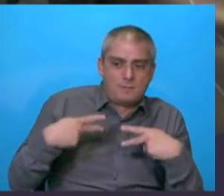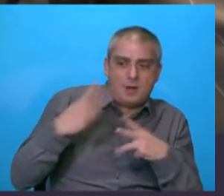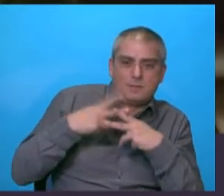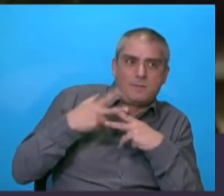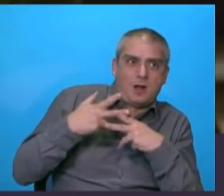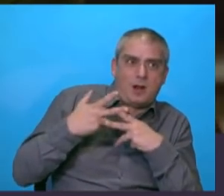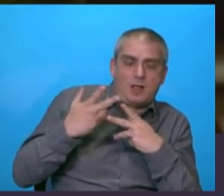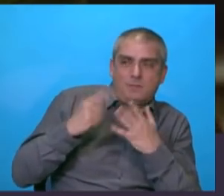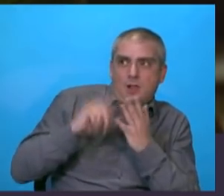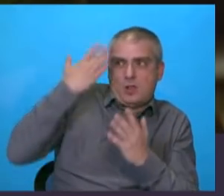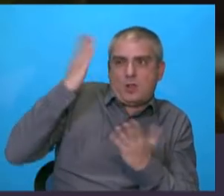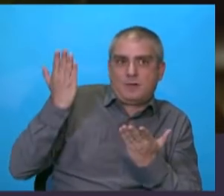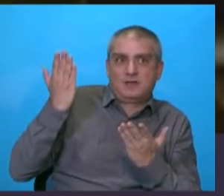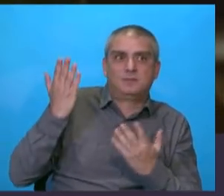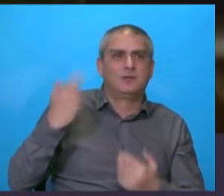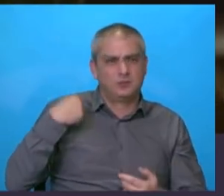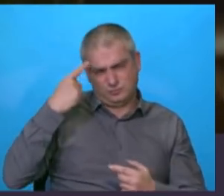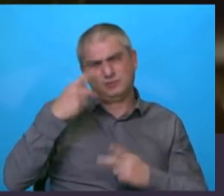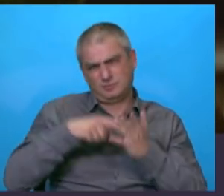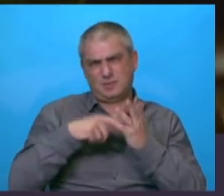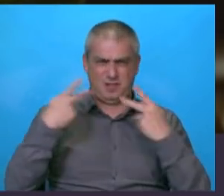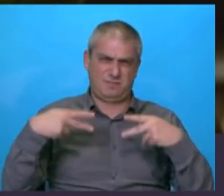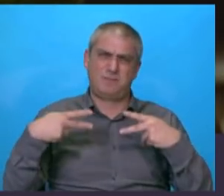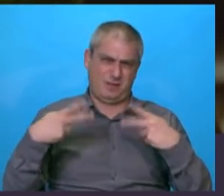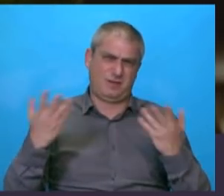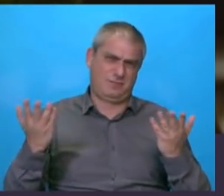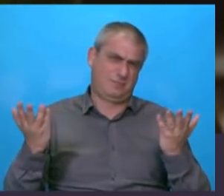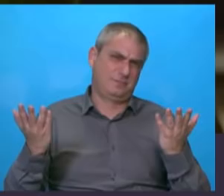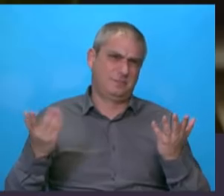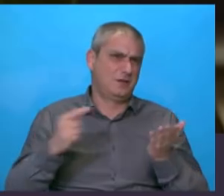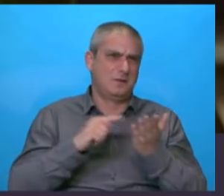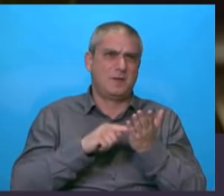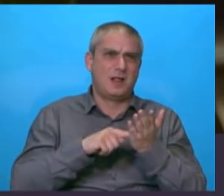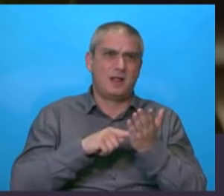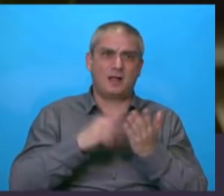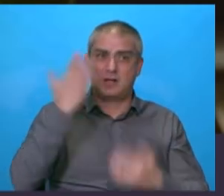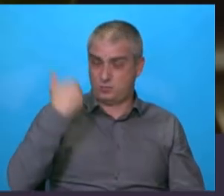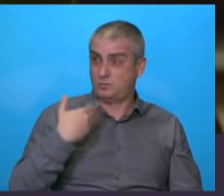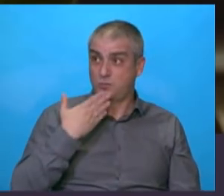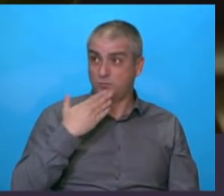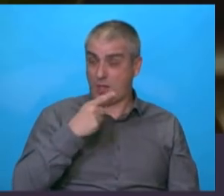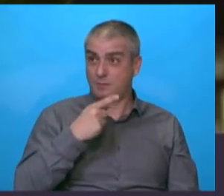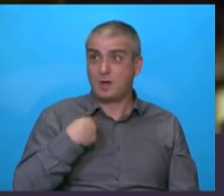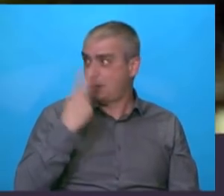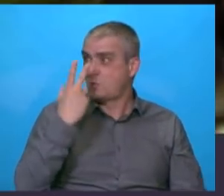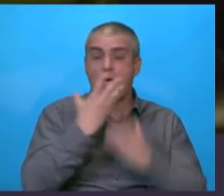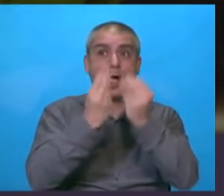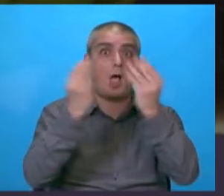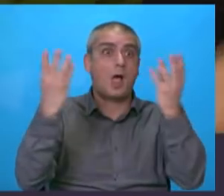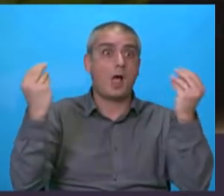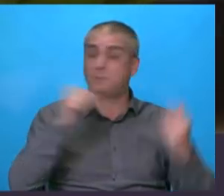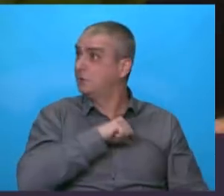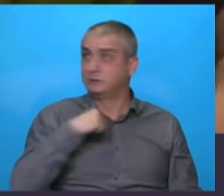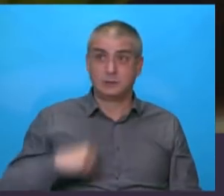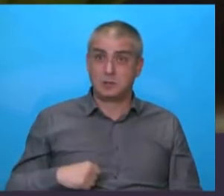מהלא נודע? אז אני חושבת שזה פחד. כי גם כשהיינו בירושלים, גם ראינו הרבה